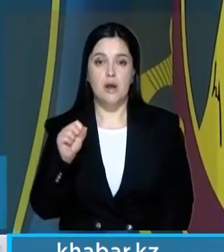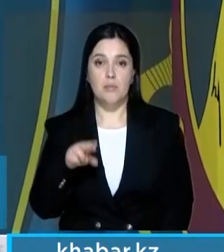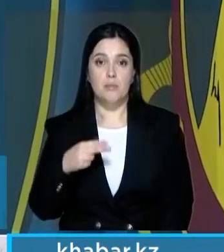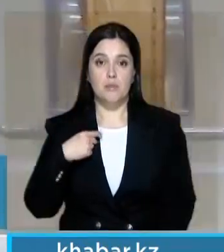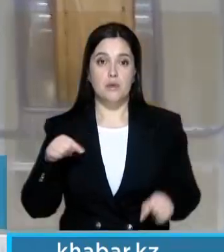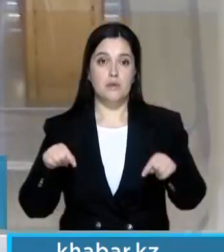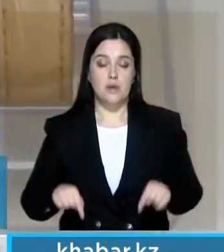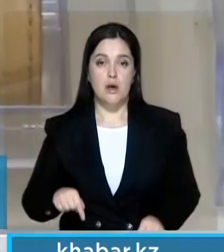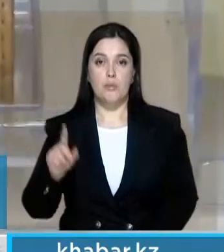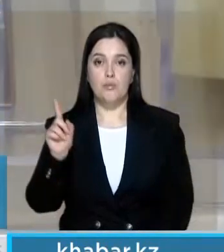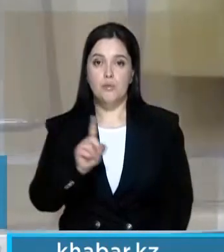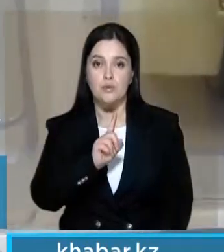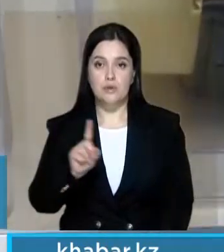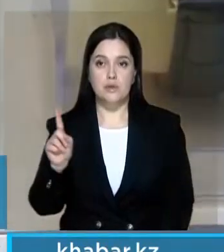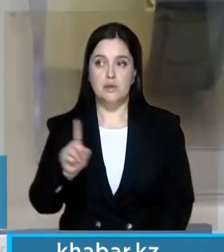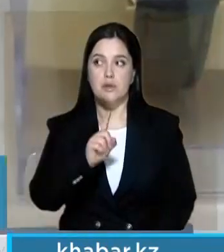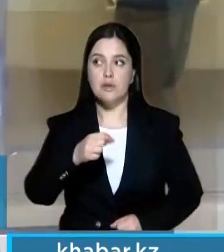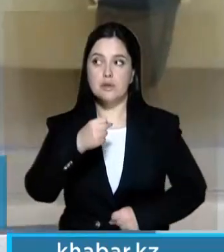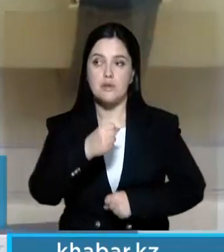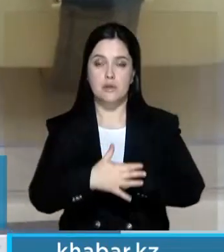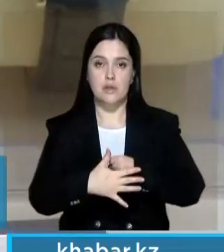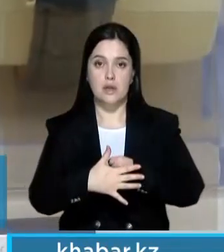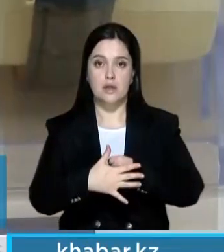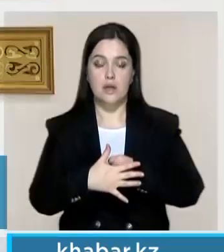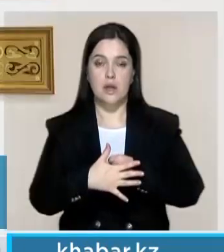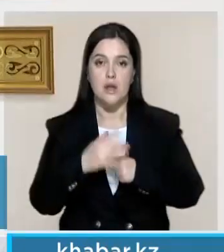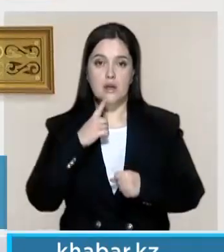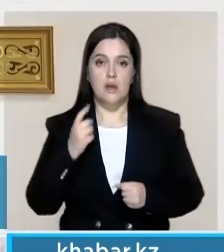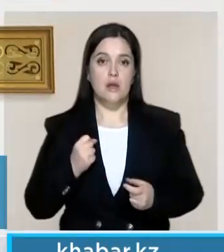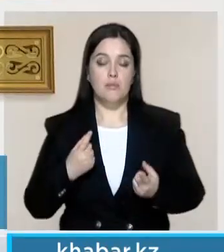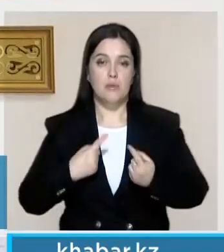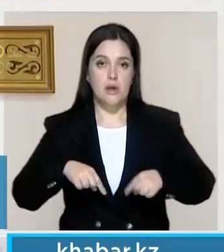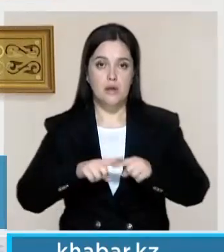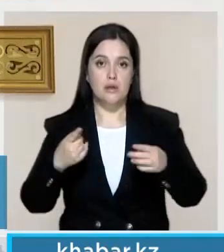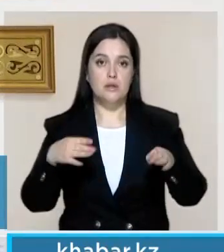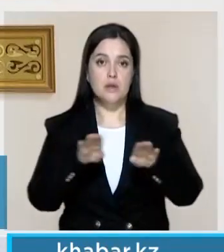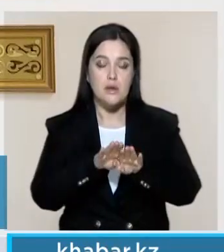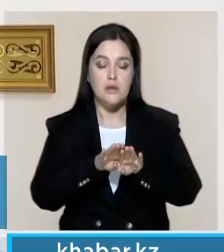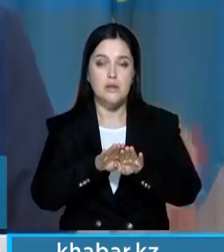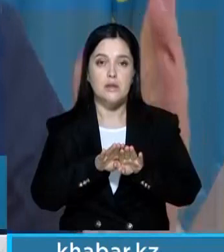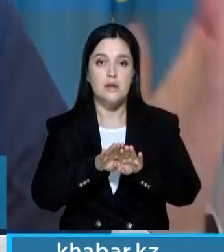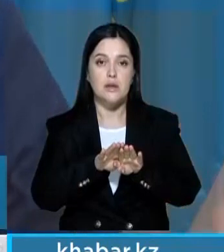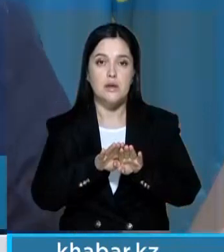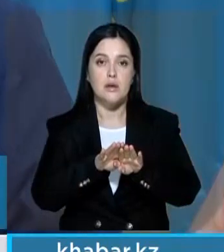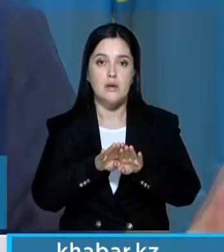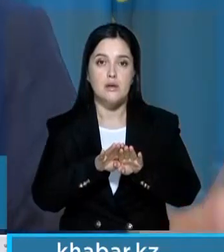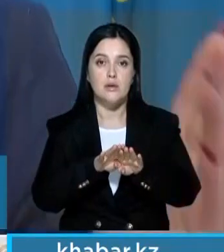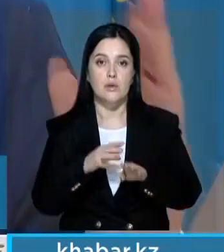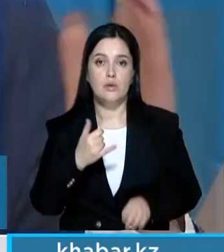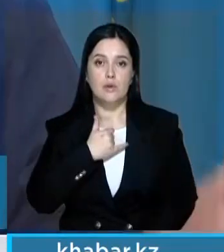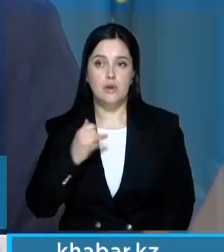в музее, в Центральном музее Национальной гвардии. Ну, закрытый ведомственный музей. У нас история отражена, начиная